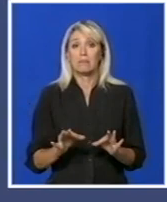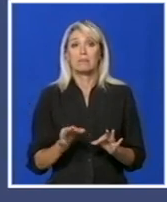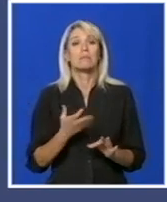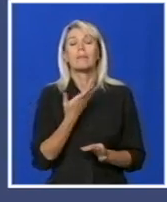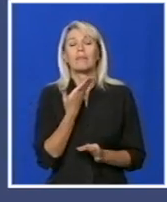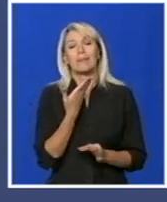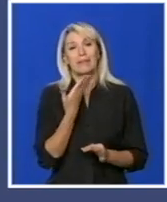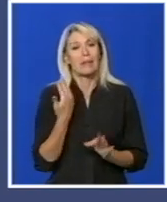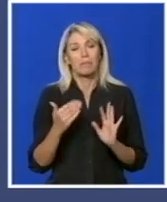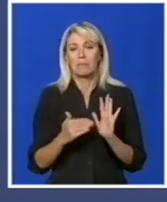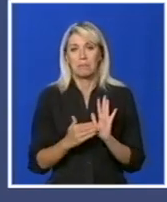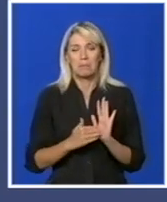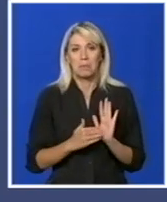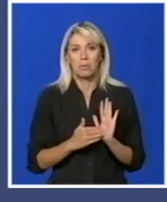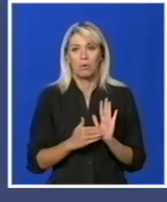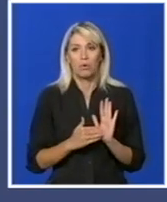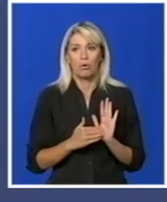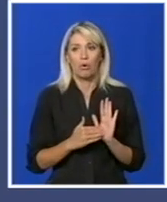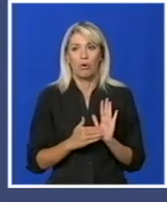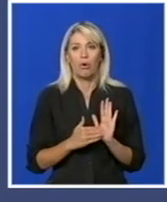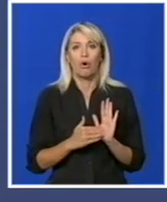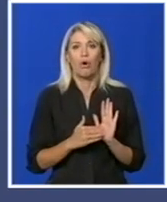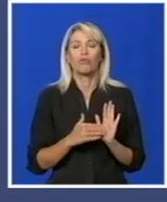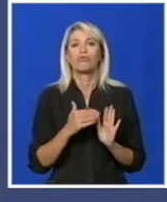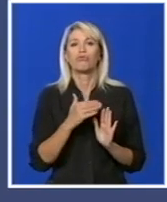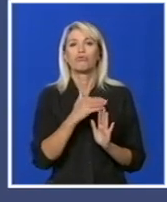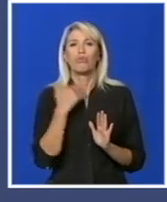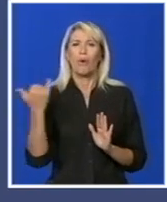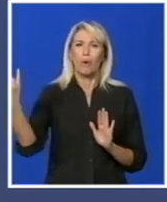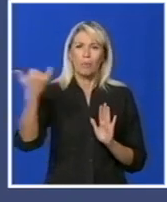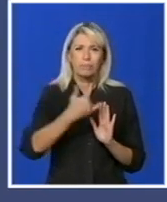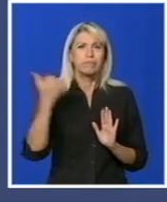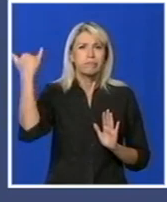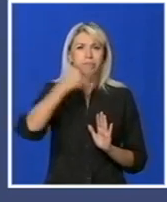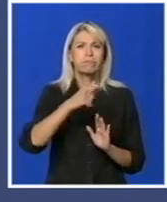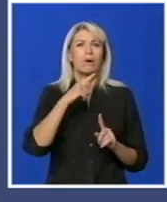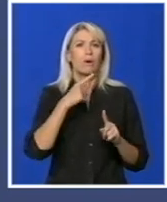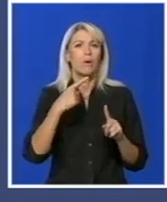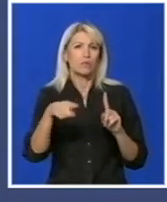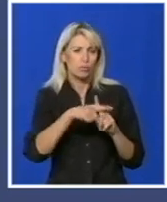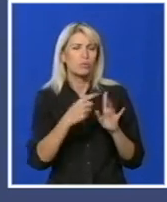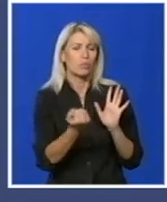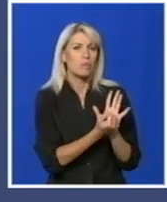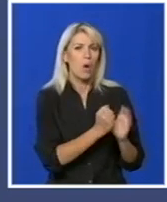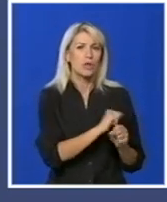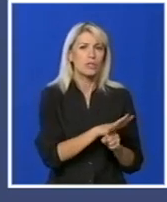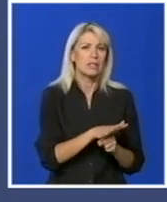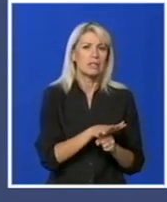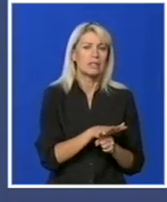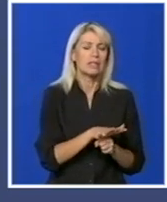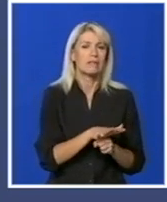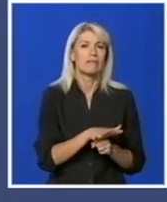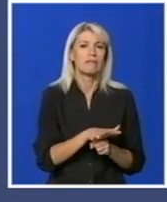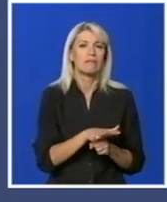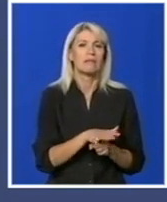nemamo toliki broj novopridošlih, obolelih i ovih turističkih zemalja, ako ćemo tako pričati,